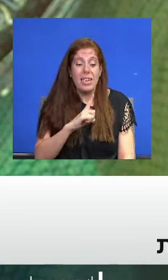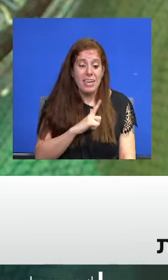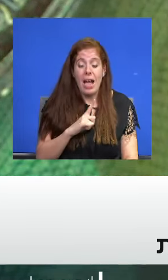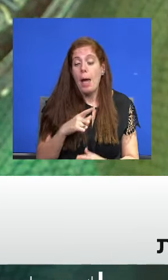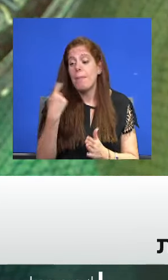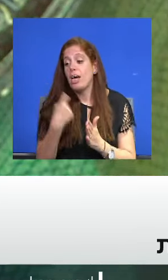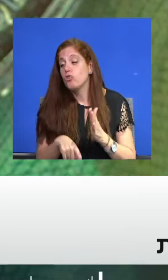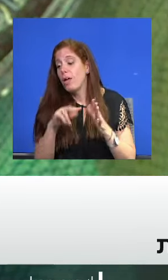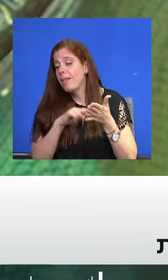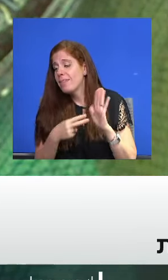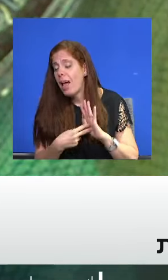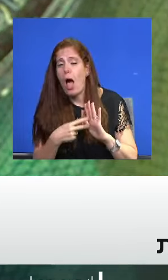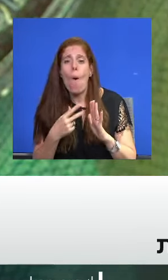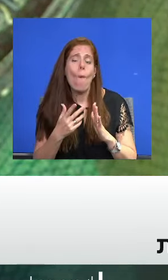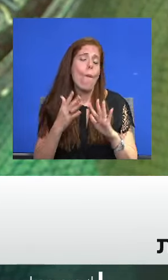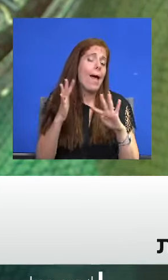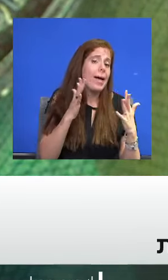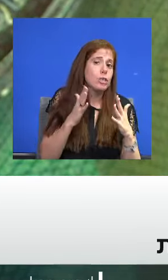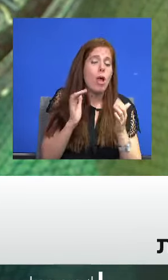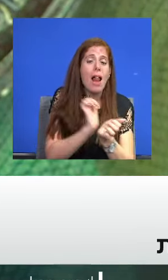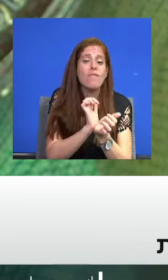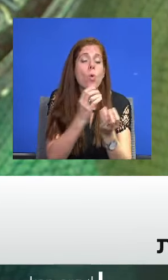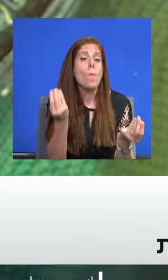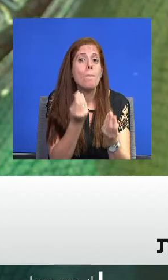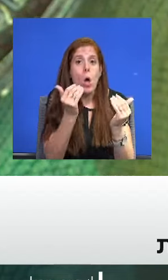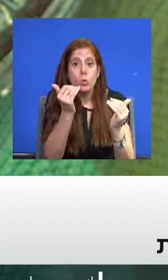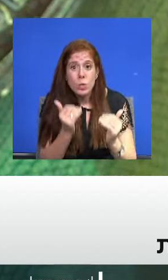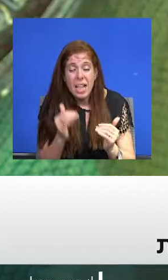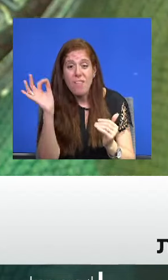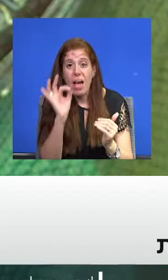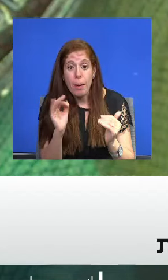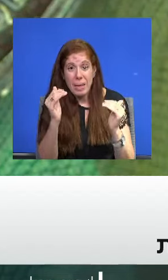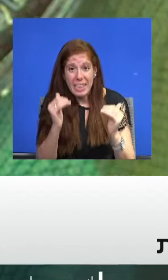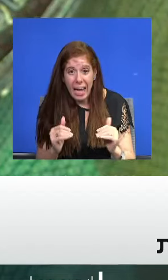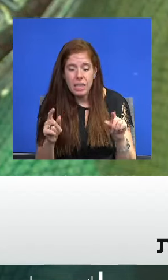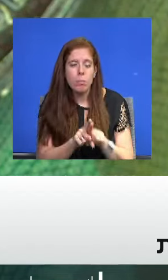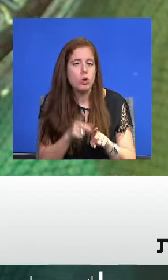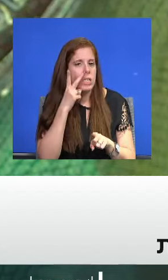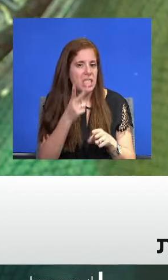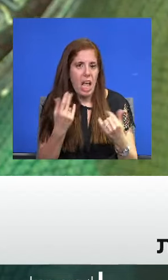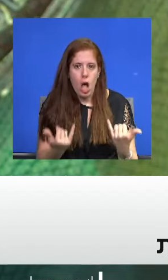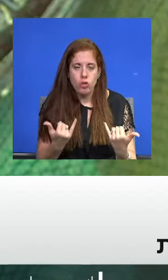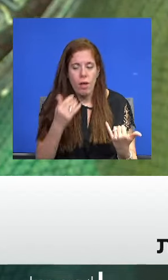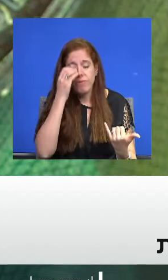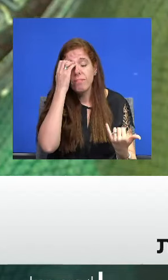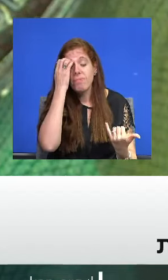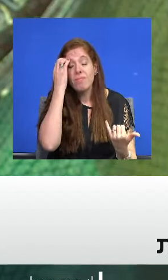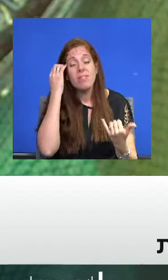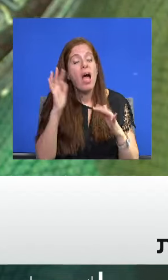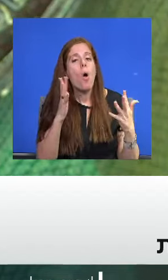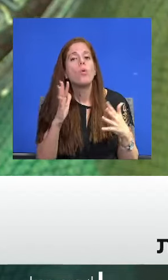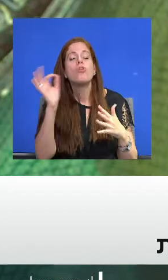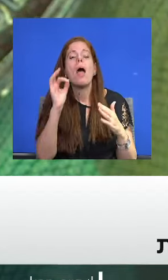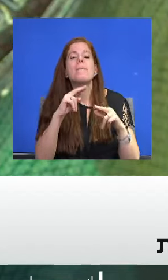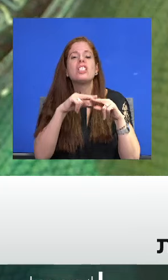או העריך שההלוואות או שמשהו יוזל ושהריבית תרד, כמו שזה נראה הערב, הערכות הן שהריבית תישאר גבוהה הרבה